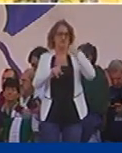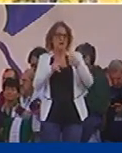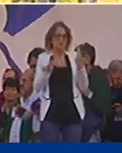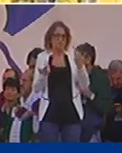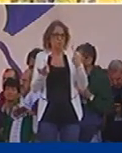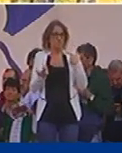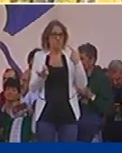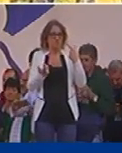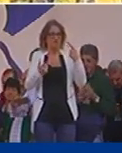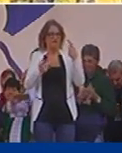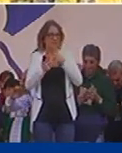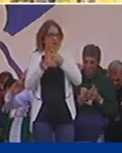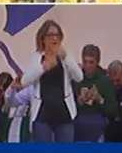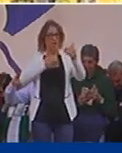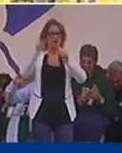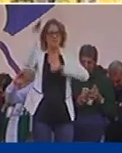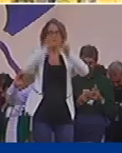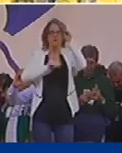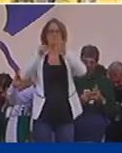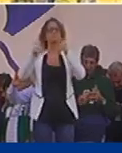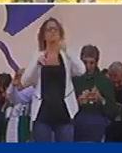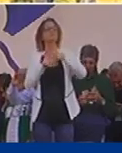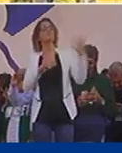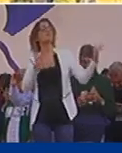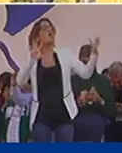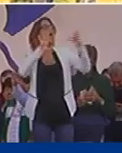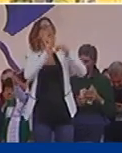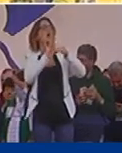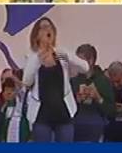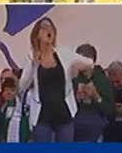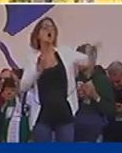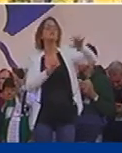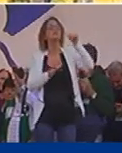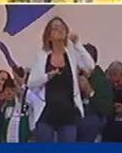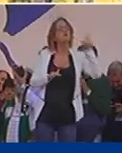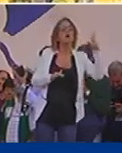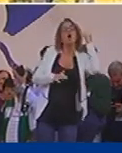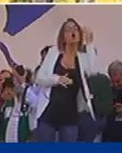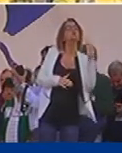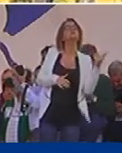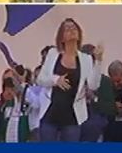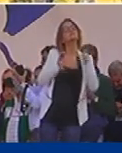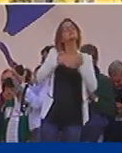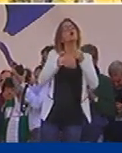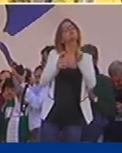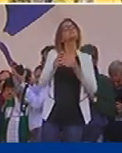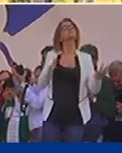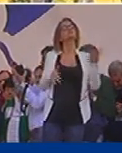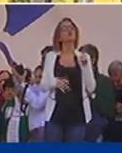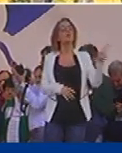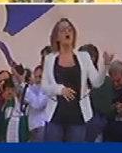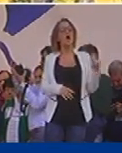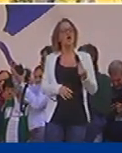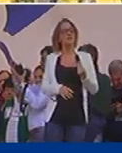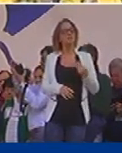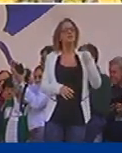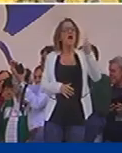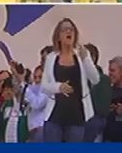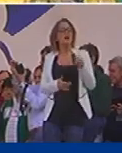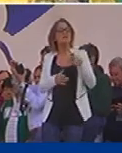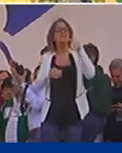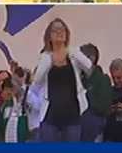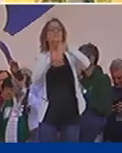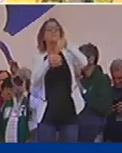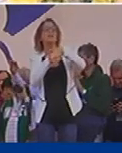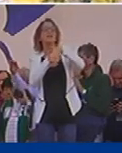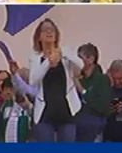cattedre vuote. E i nostri presunti alleati cosa ne pensano dei concorsi regionali e anche dei salari che vanno